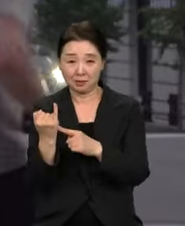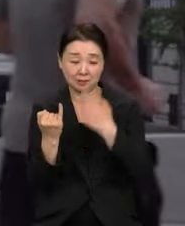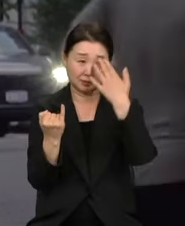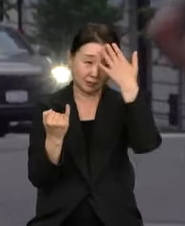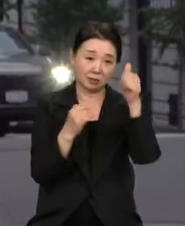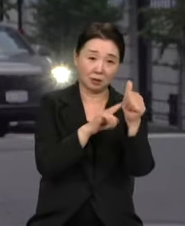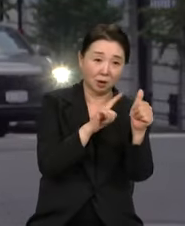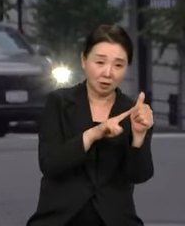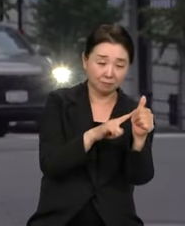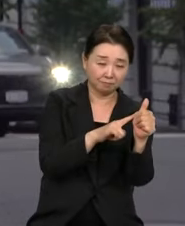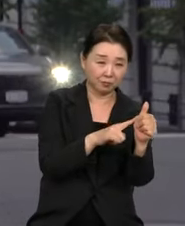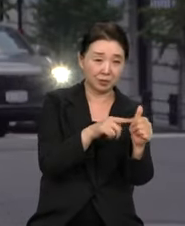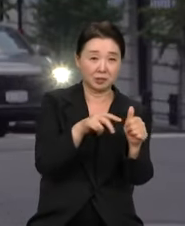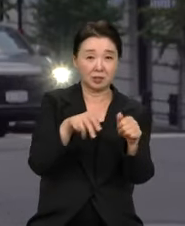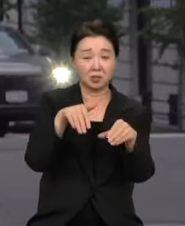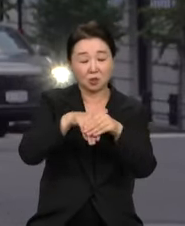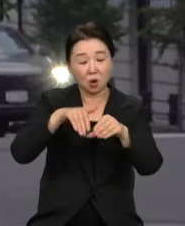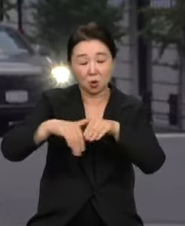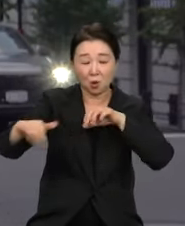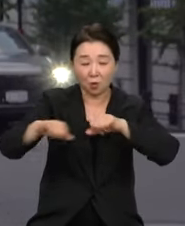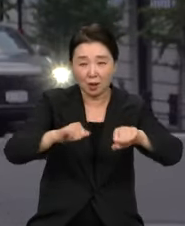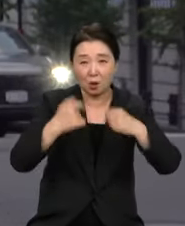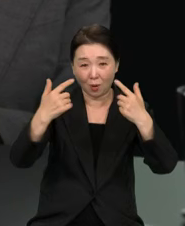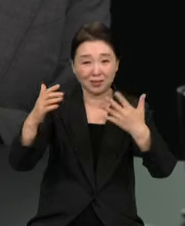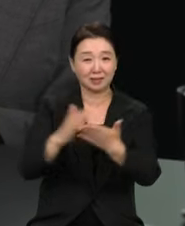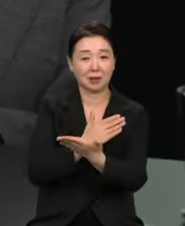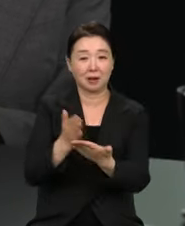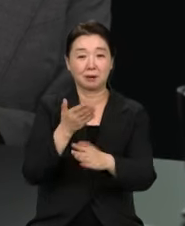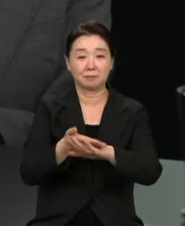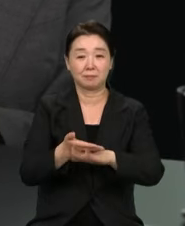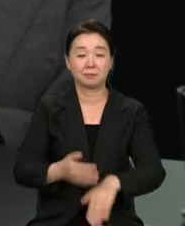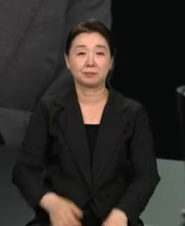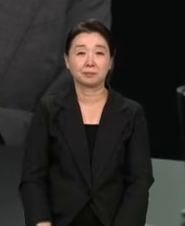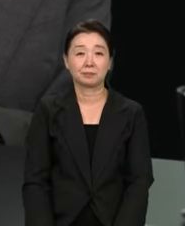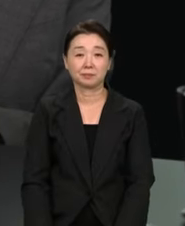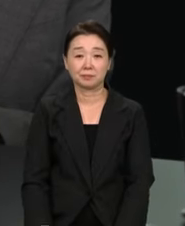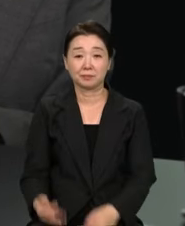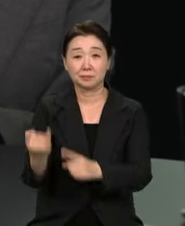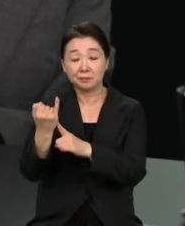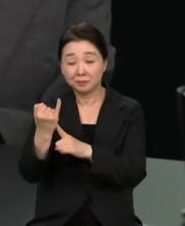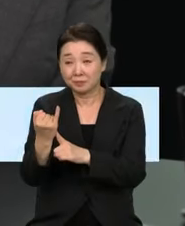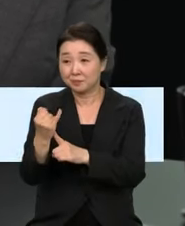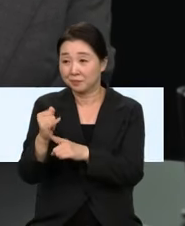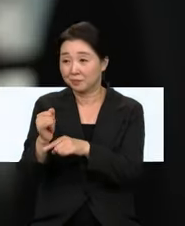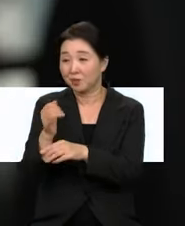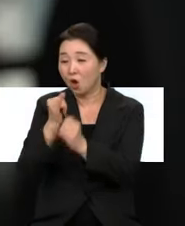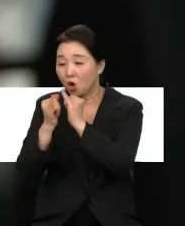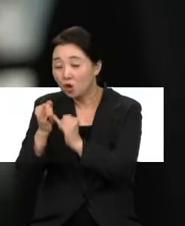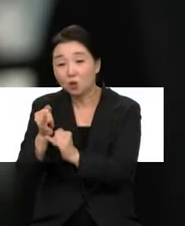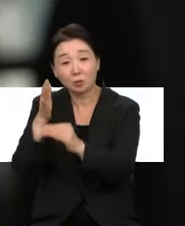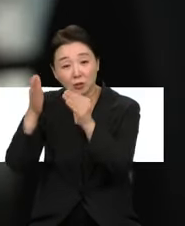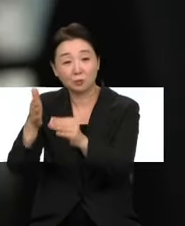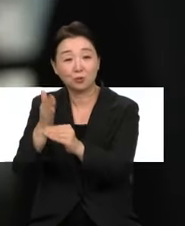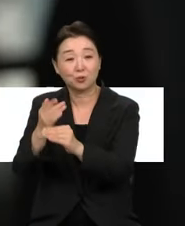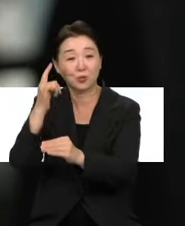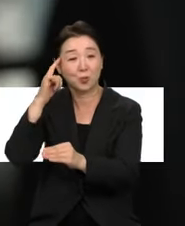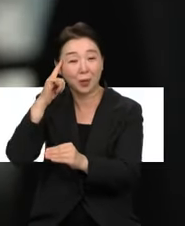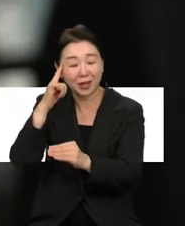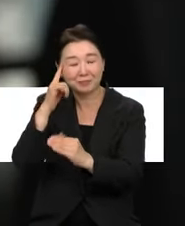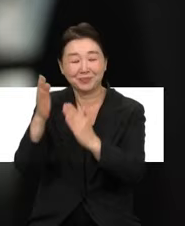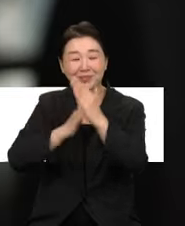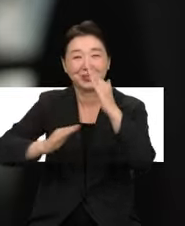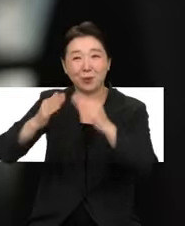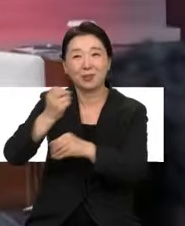캠프의 선거 전략도 명확히 엇갈리고 있습니다 해리스는 언론 인터뷰에 집중하는 이른바 고공 플레이입니다